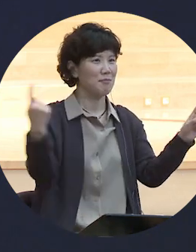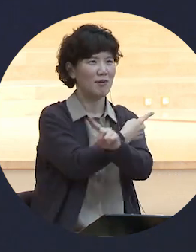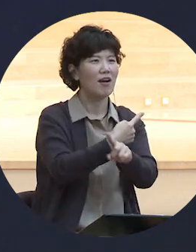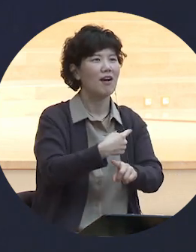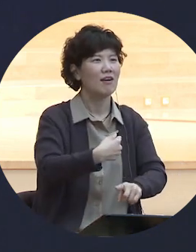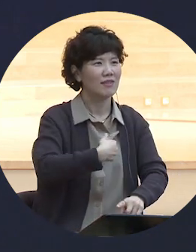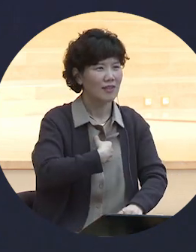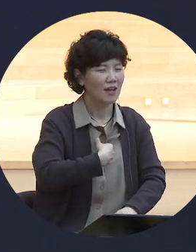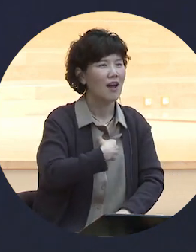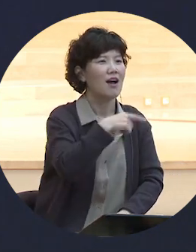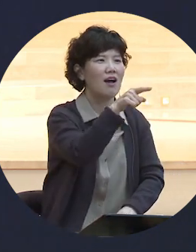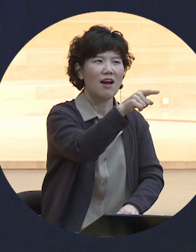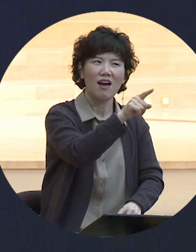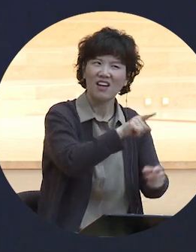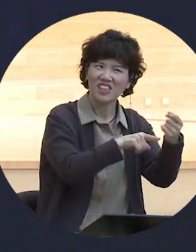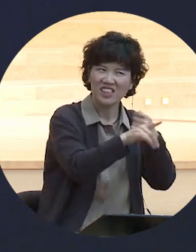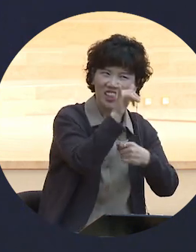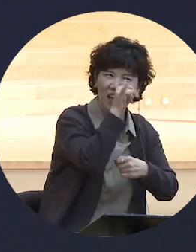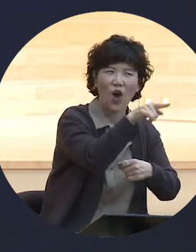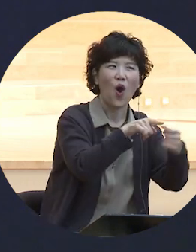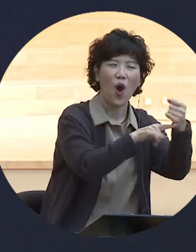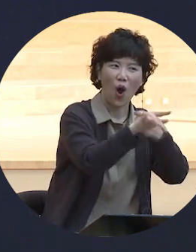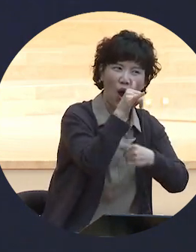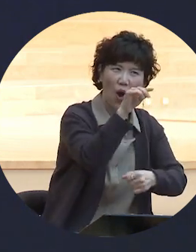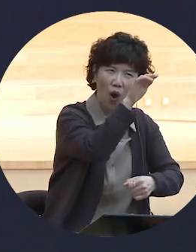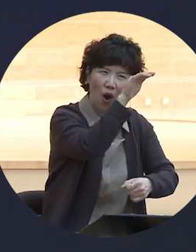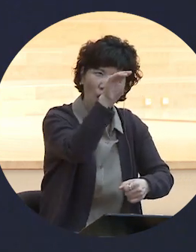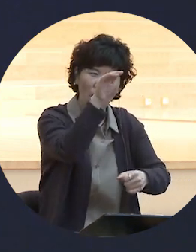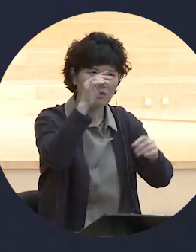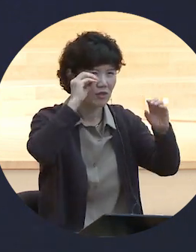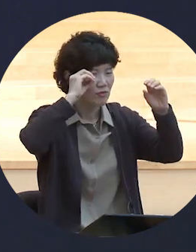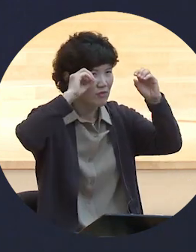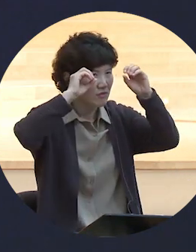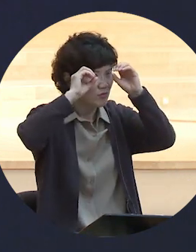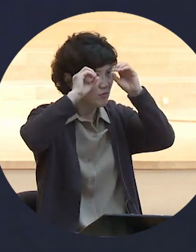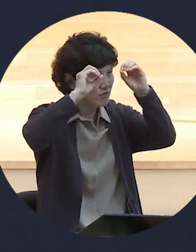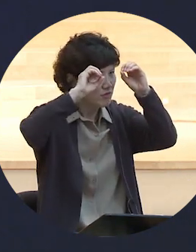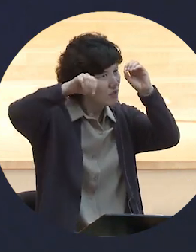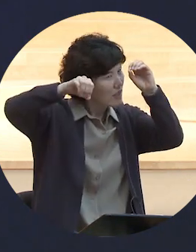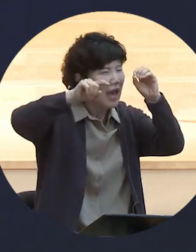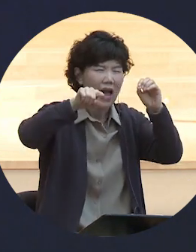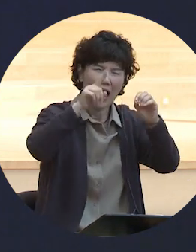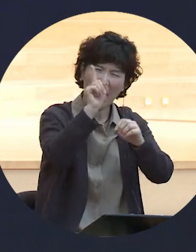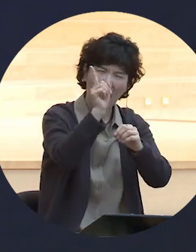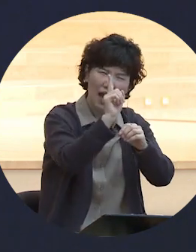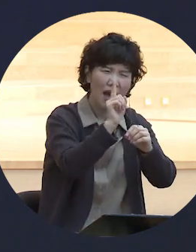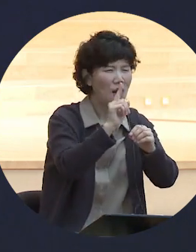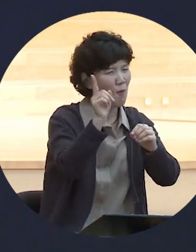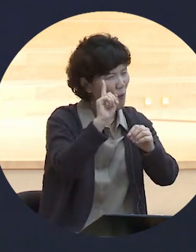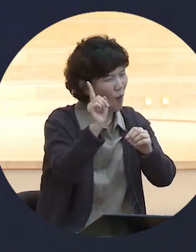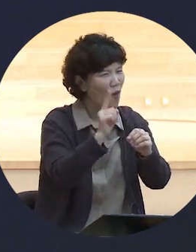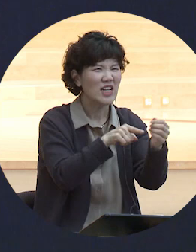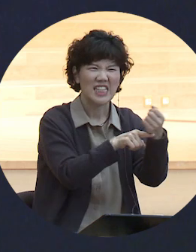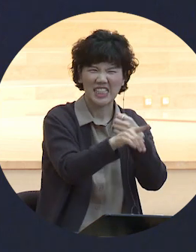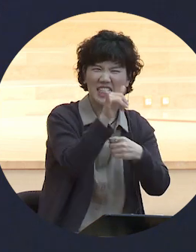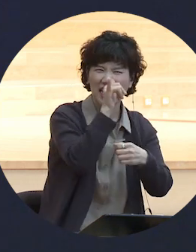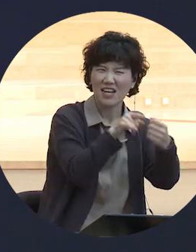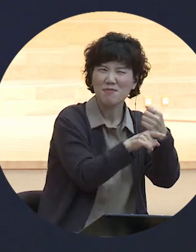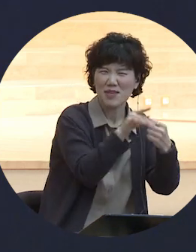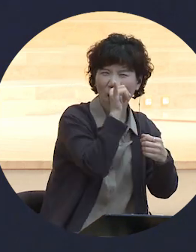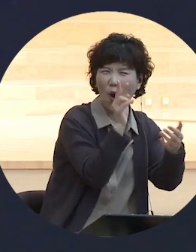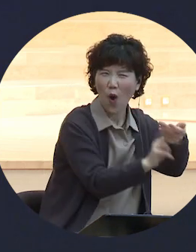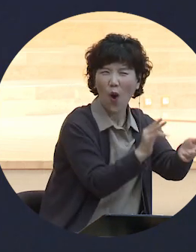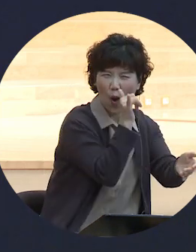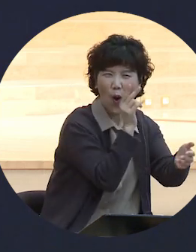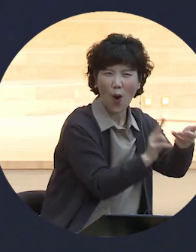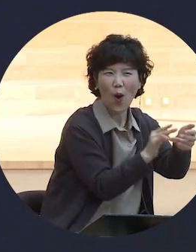아까 제 한, 눈은 하나는 요래 정면을 보고 하나는 요래 그런 삐꾸처럼 그린 글 있죠. 그걸 보면서 무슨 의도가 여기 있다